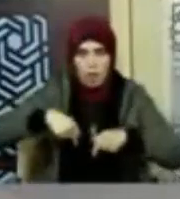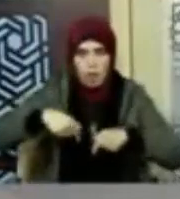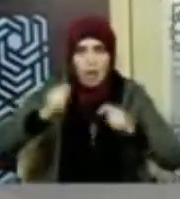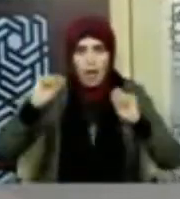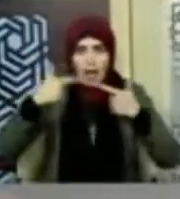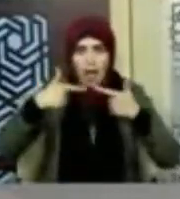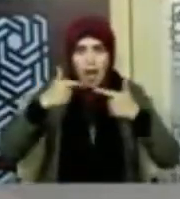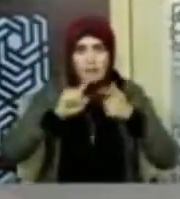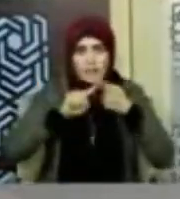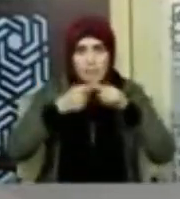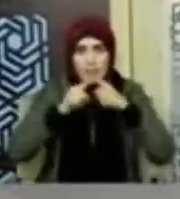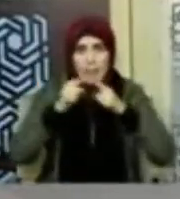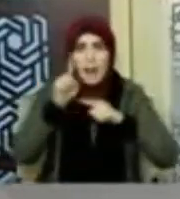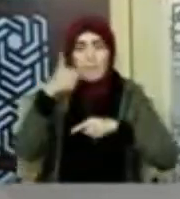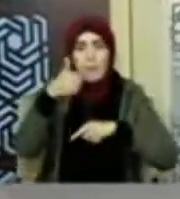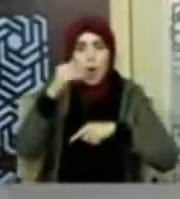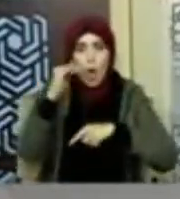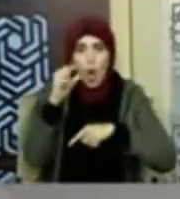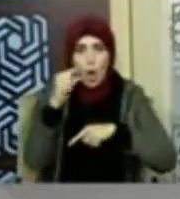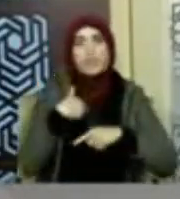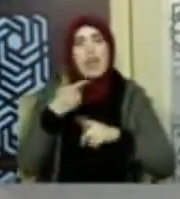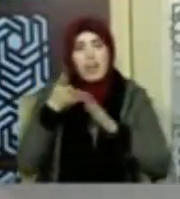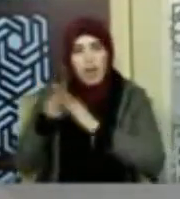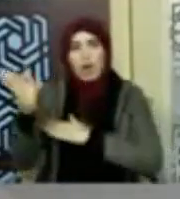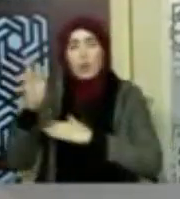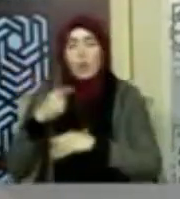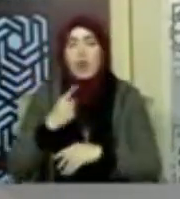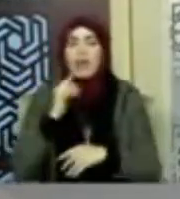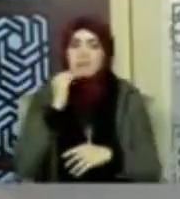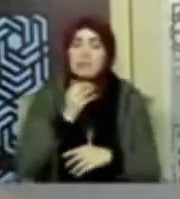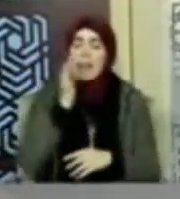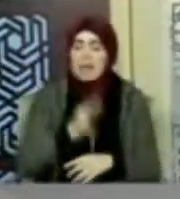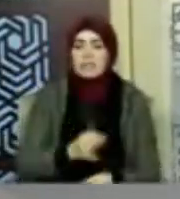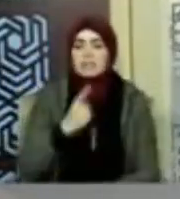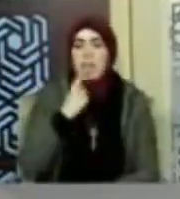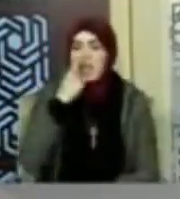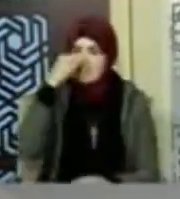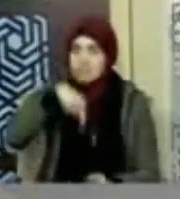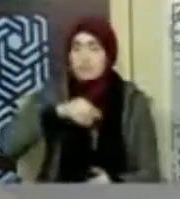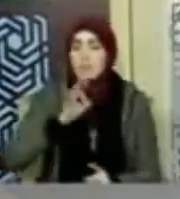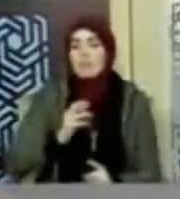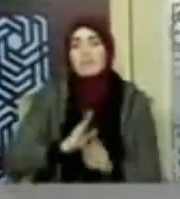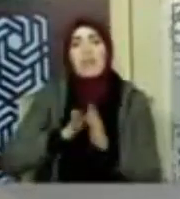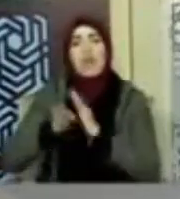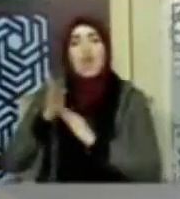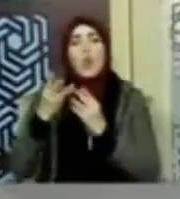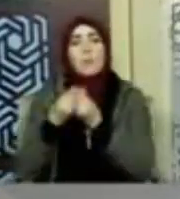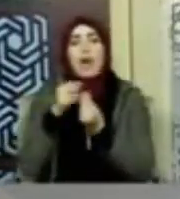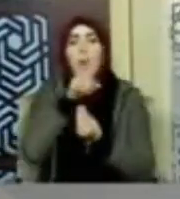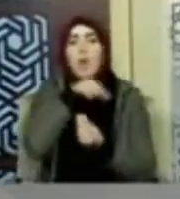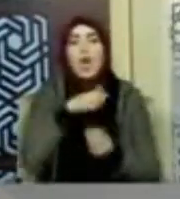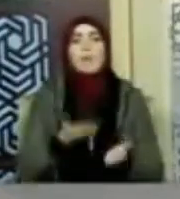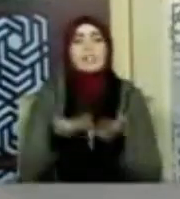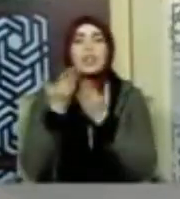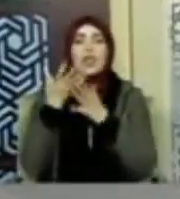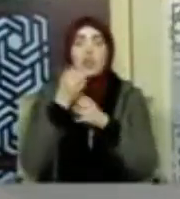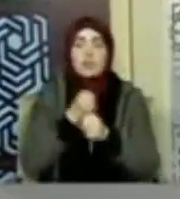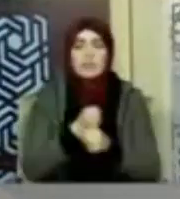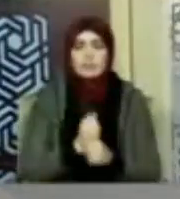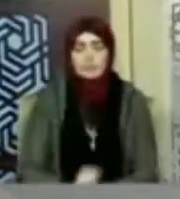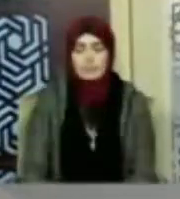وأصر وخرج إلى النبي صلى الله عليه وسلم، فقال يا رسول الله من قتل